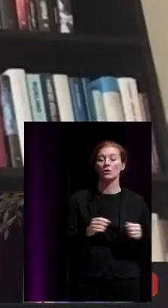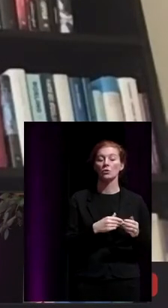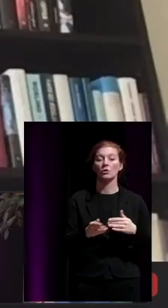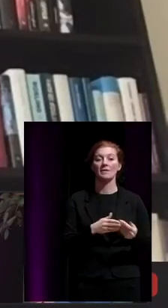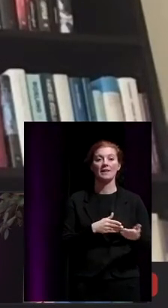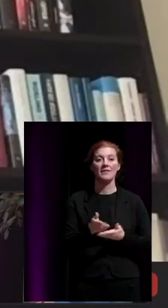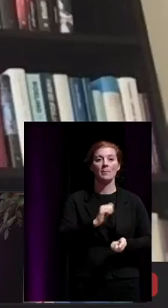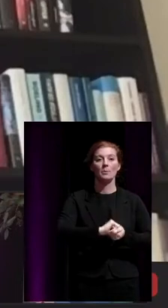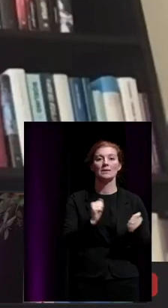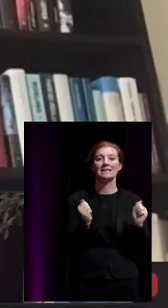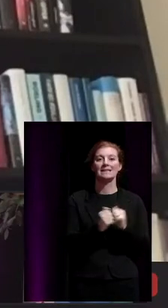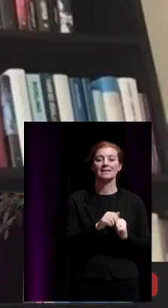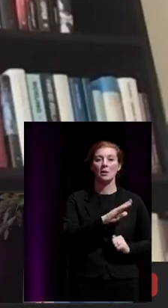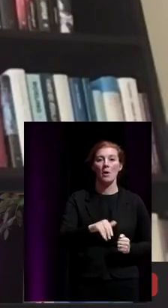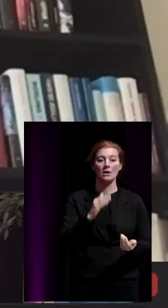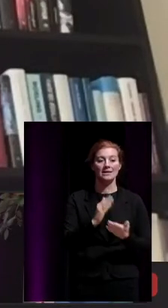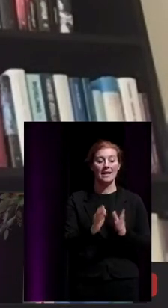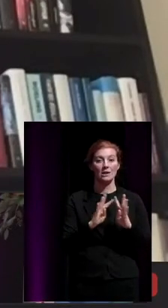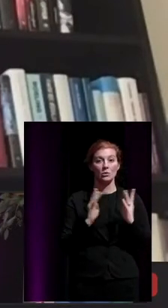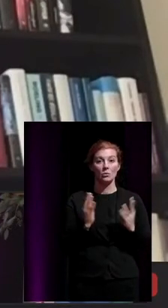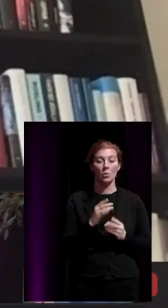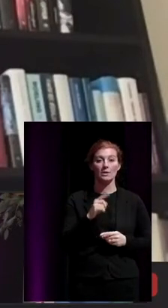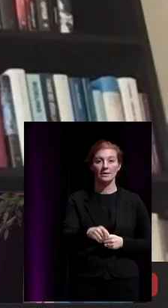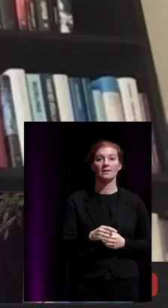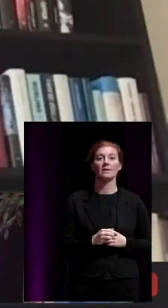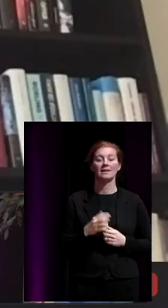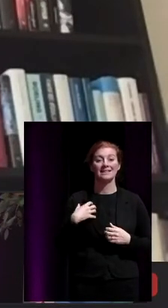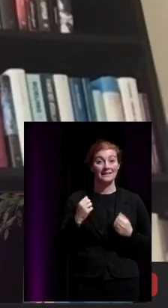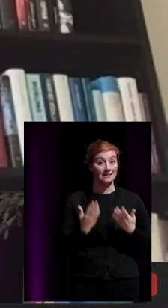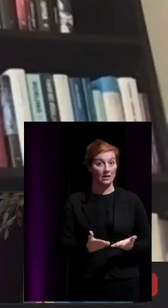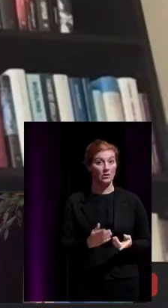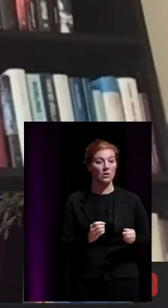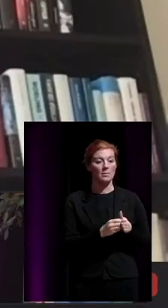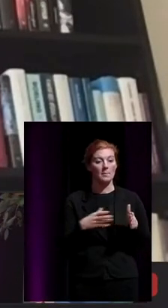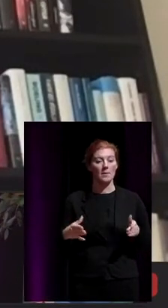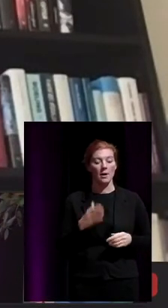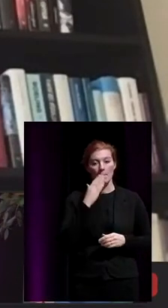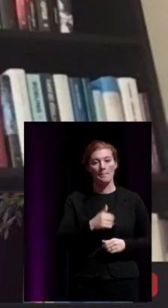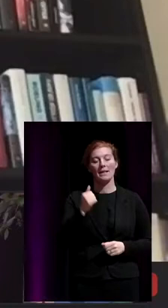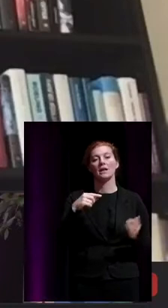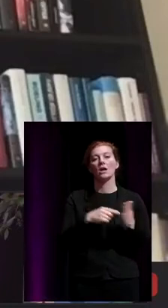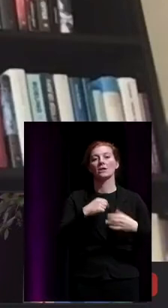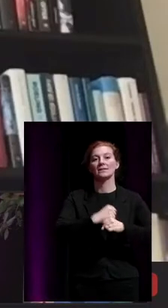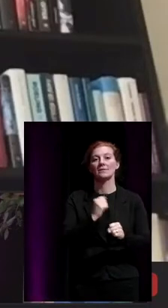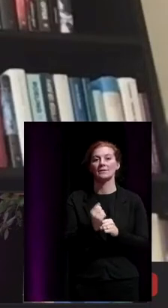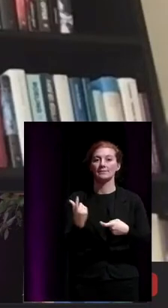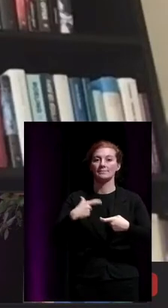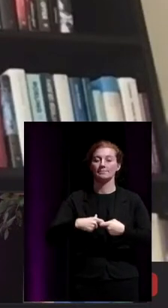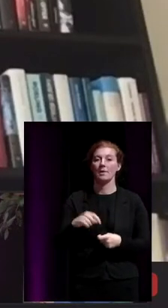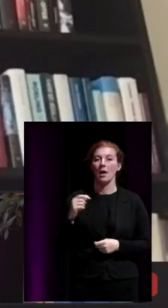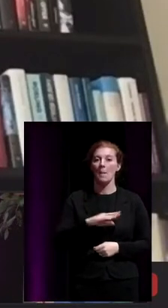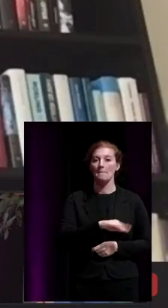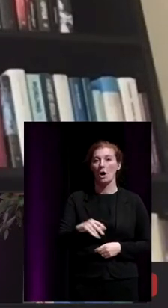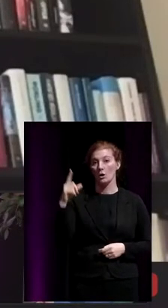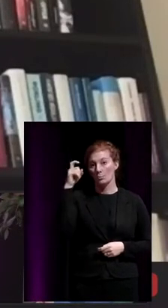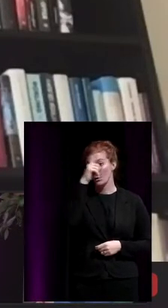i riksdagen. Och det var skälet till att vi sen fick bättre lagstiftning när det gäller barnpornografi exempelvis. Så ibland behöver man